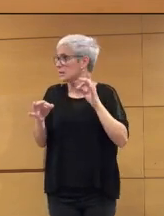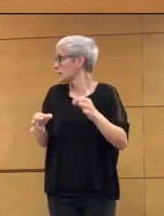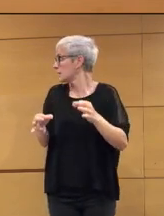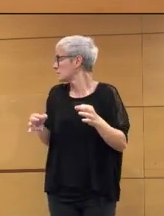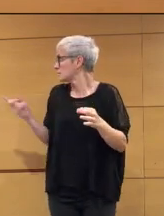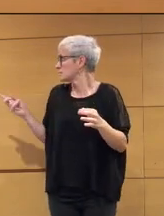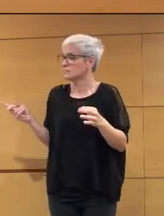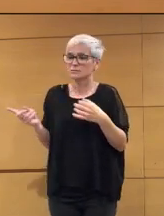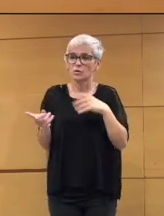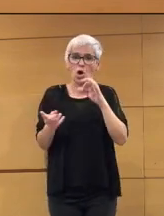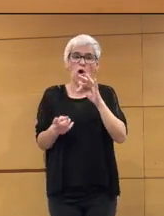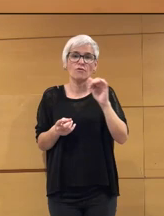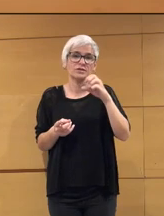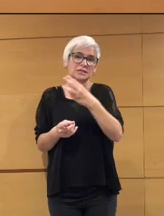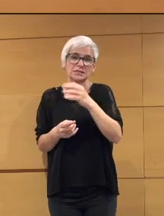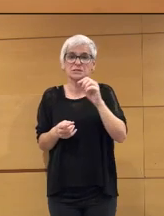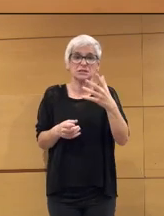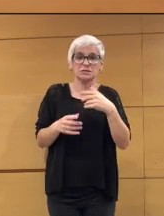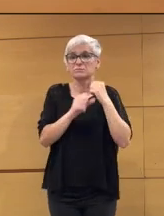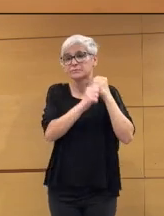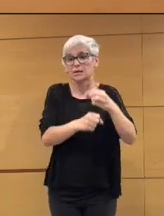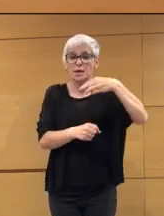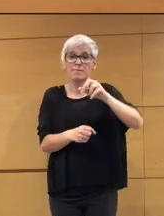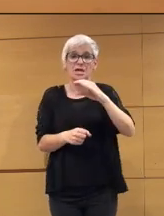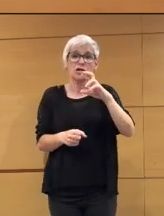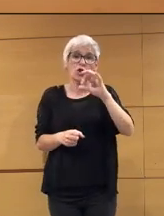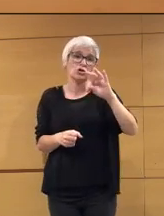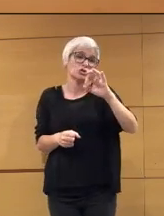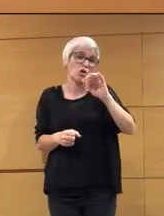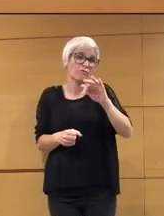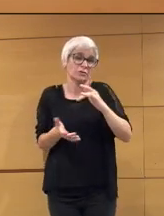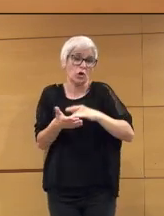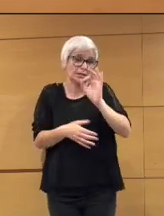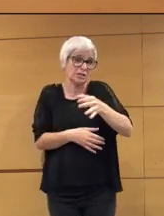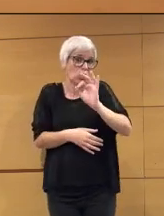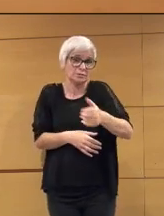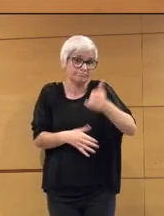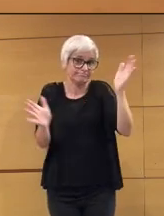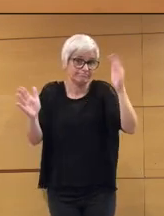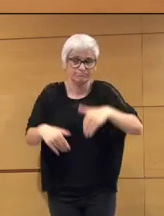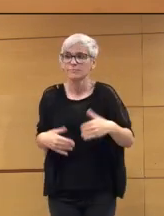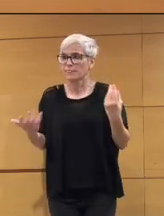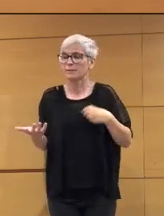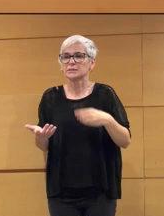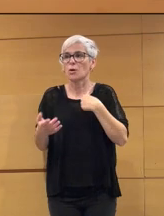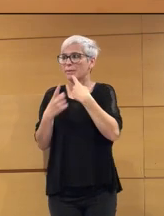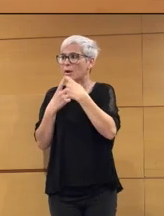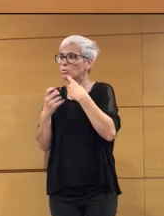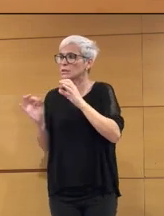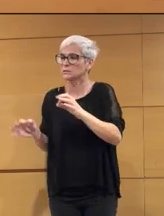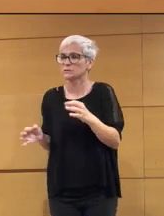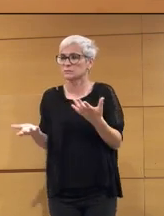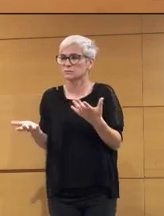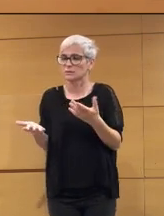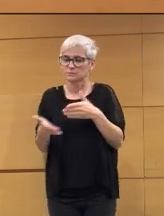Office 365, depenem de Microsoft i ens toca PDF sí o sí. Vull dir que jo entenc aquestes preguntes, però que ens